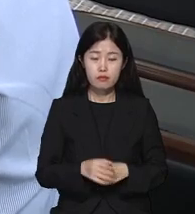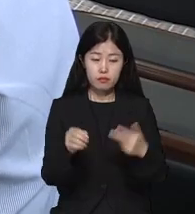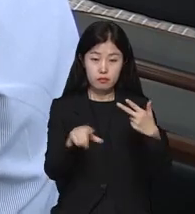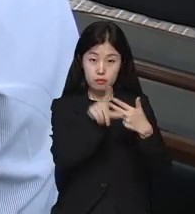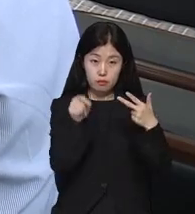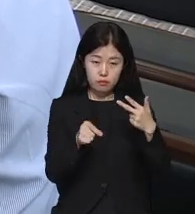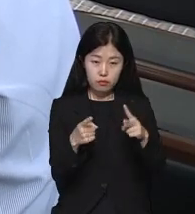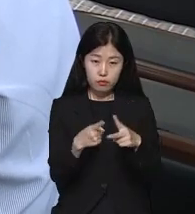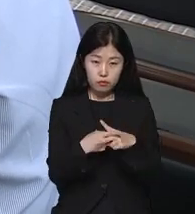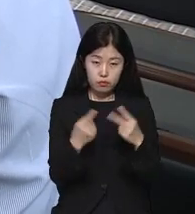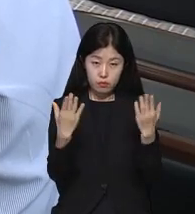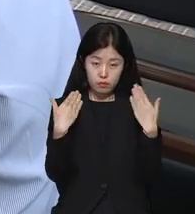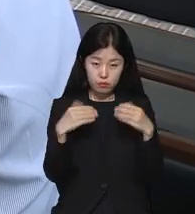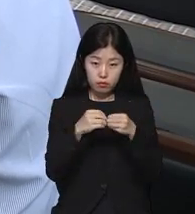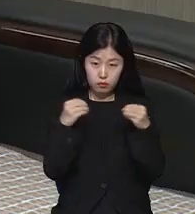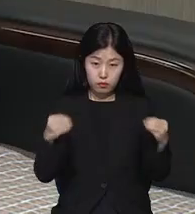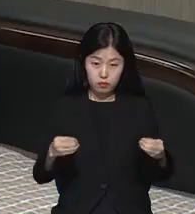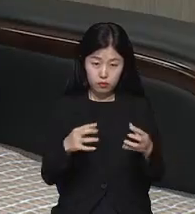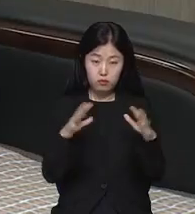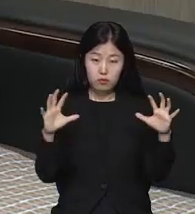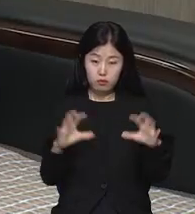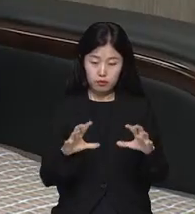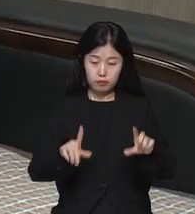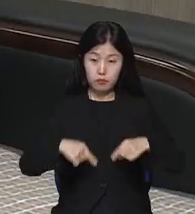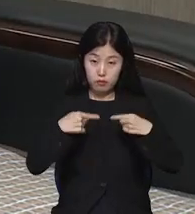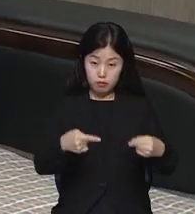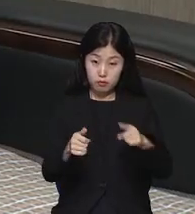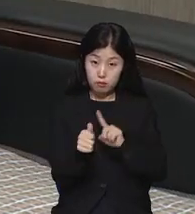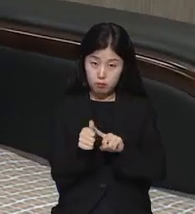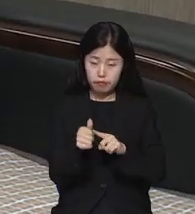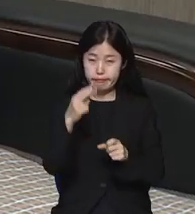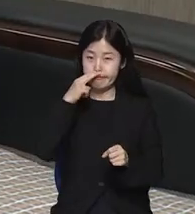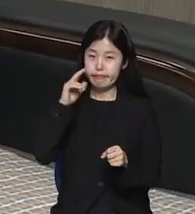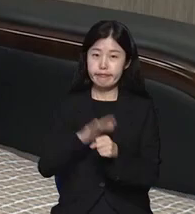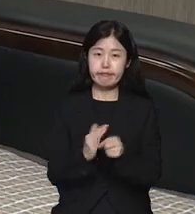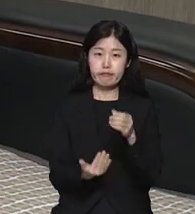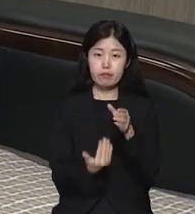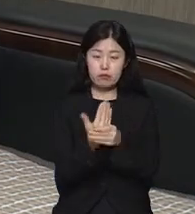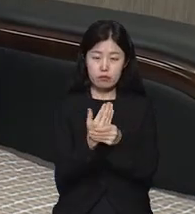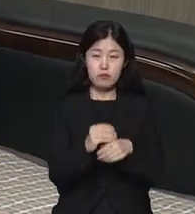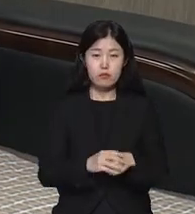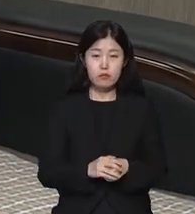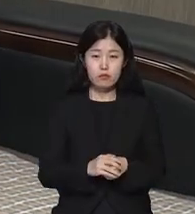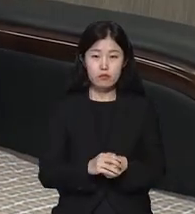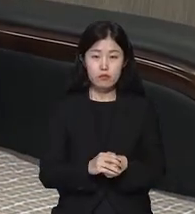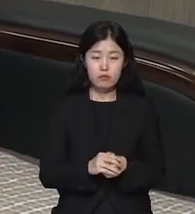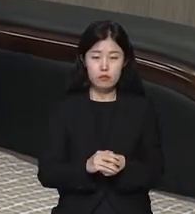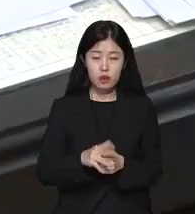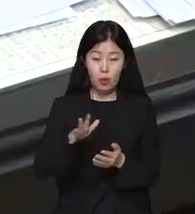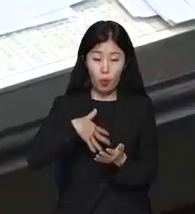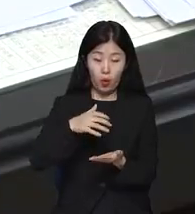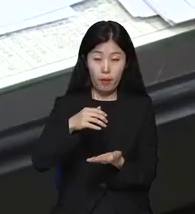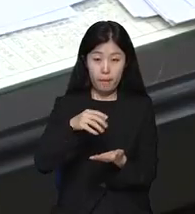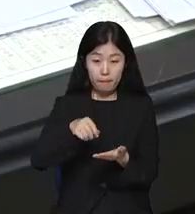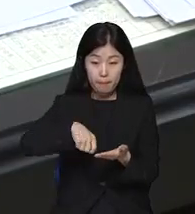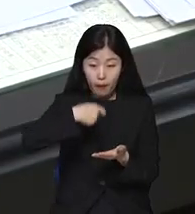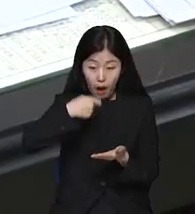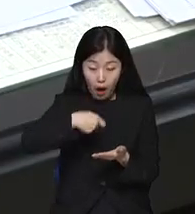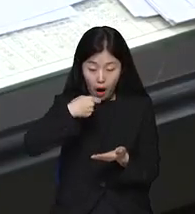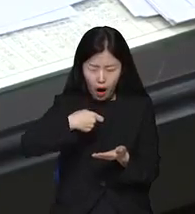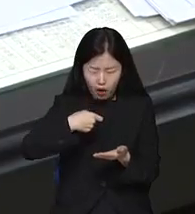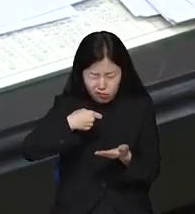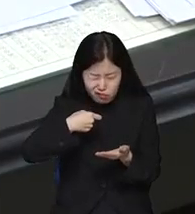지난 7월 초등학교 동창 모임에 참석한 a씨는 황당한 일을 겪었습니다 주문한 볶음밥을 한입 먹자마자